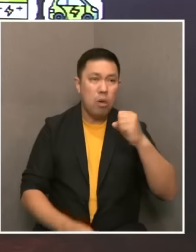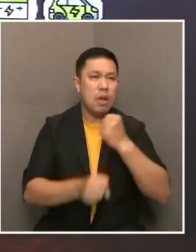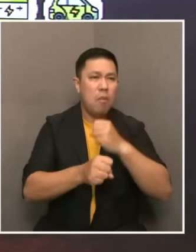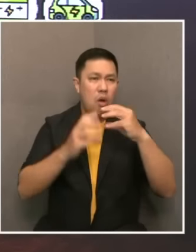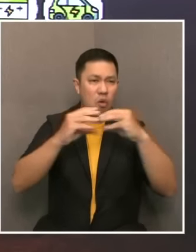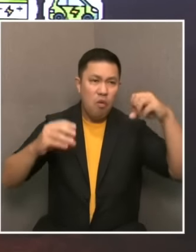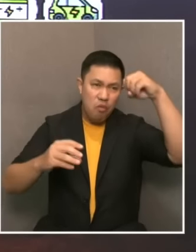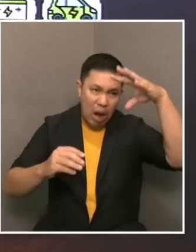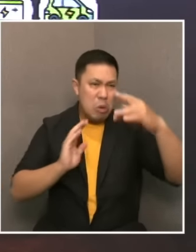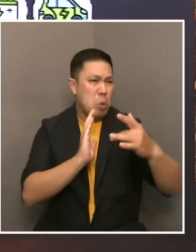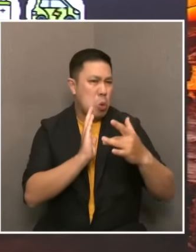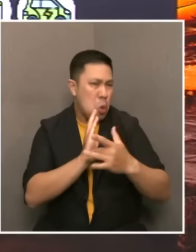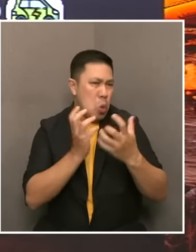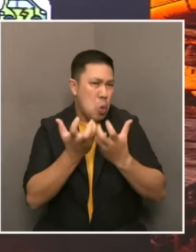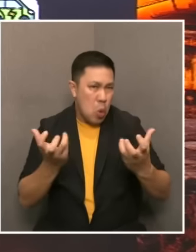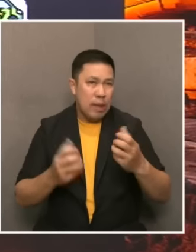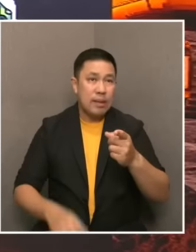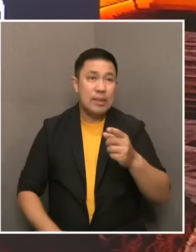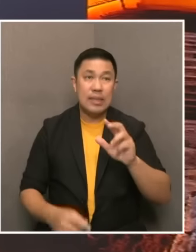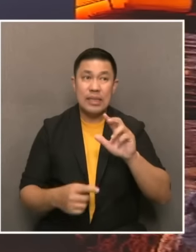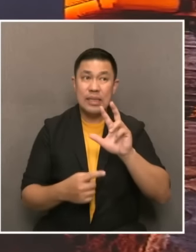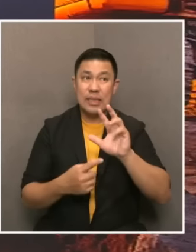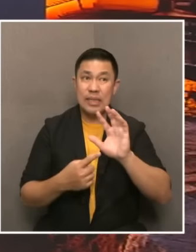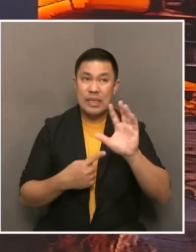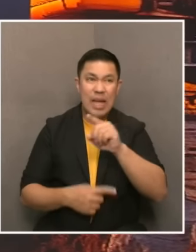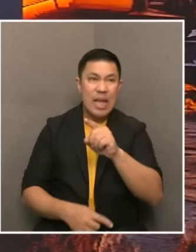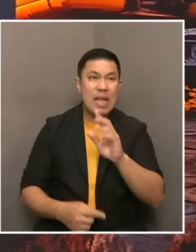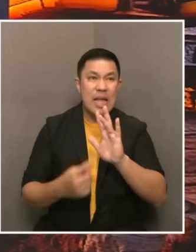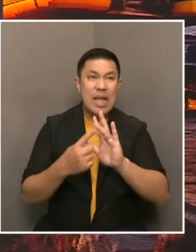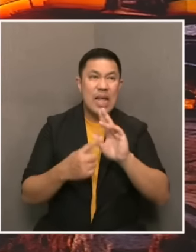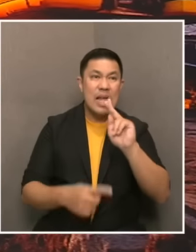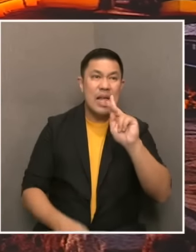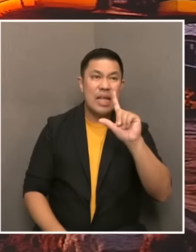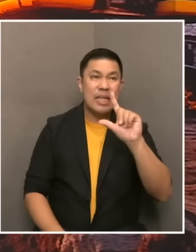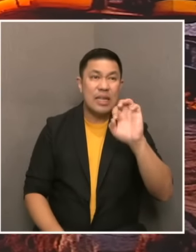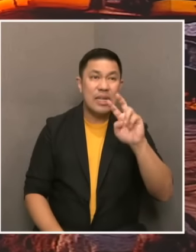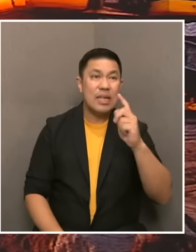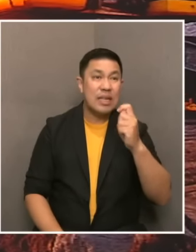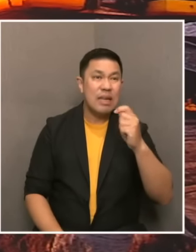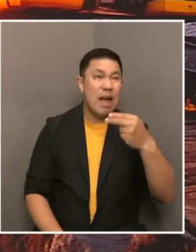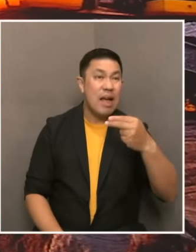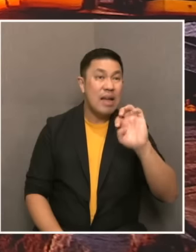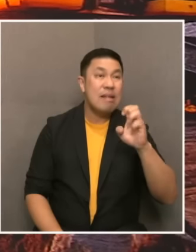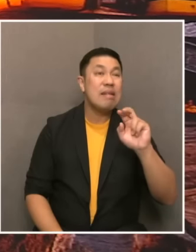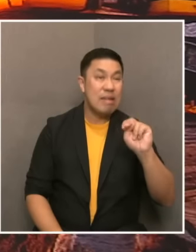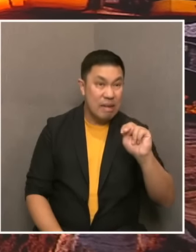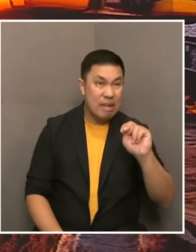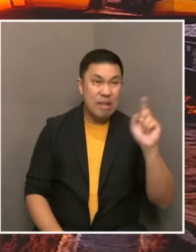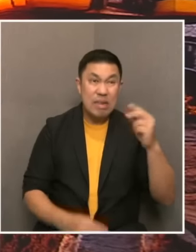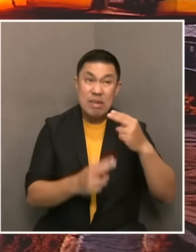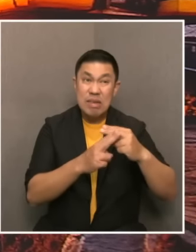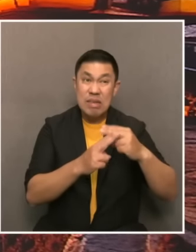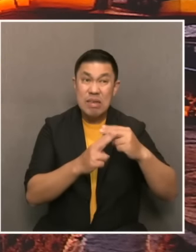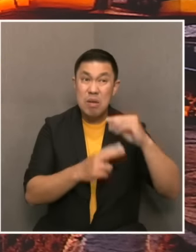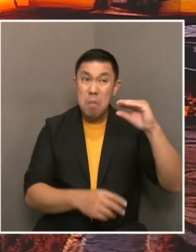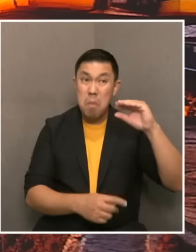สูงด้วยและเกลือหินนะครับอันนี้เป็นแร่รองที่ได้มาจากเมืองแร่โทชนั่นเองนะครับนำไปผลิตแบตเตอรี่โซเดียม